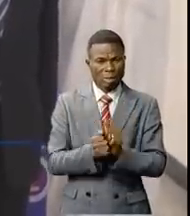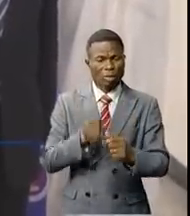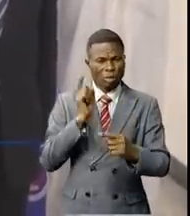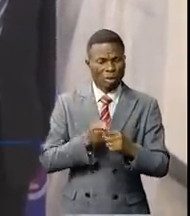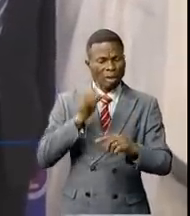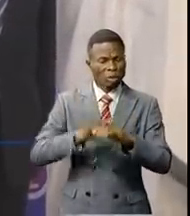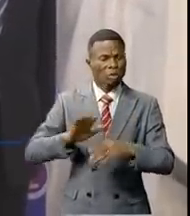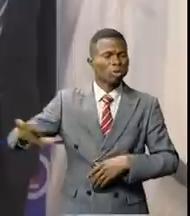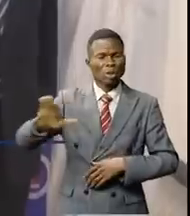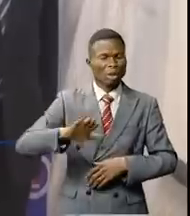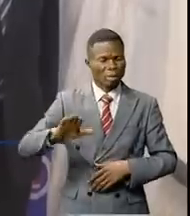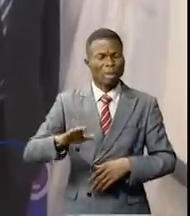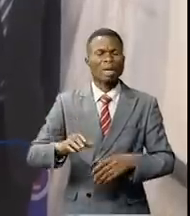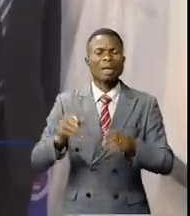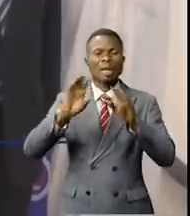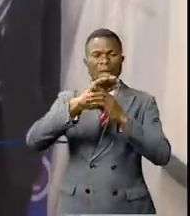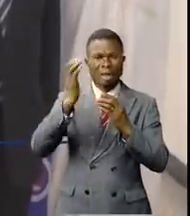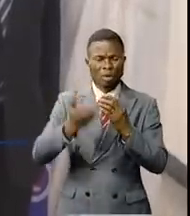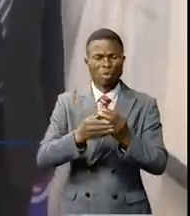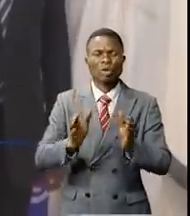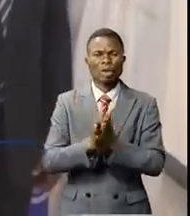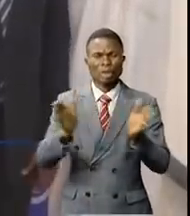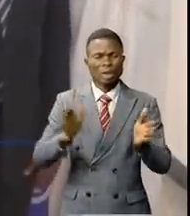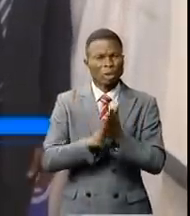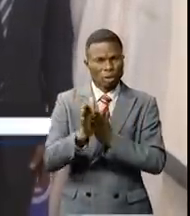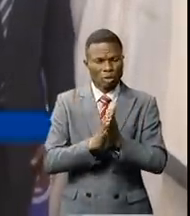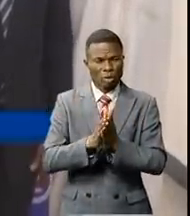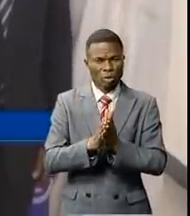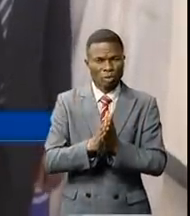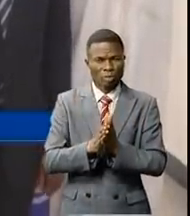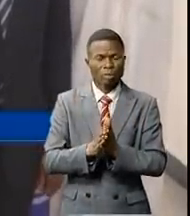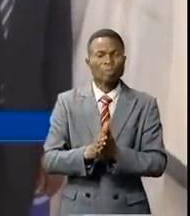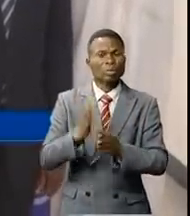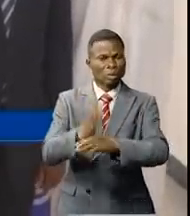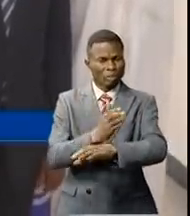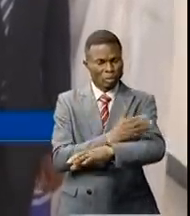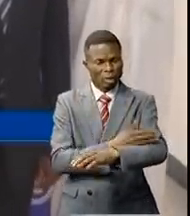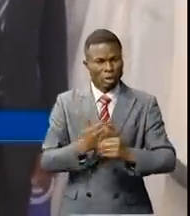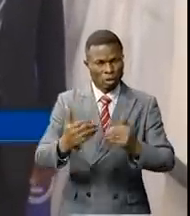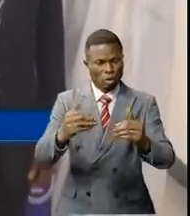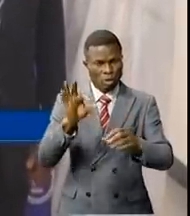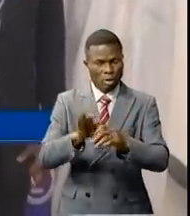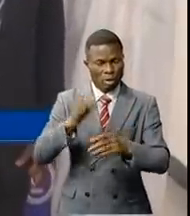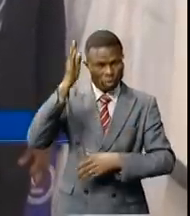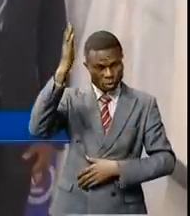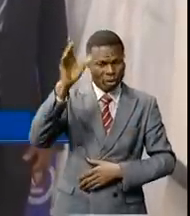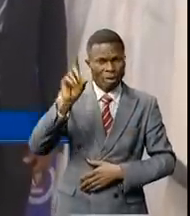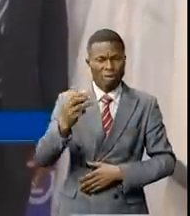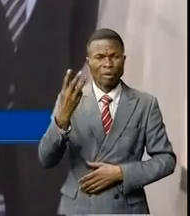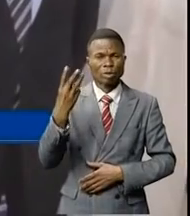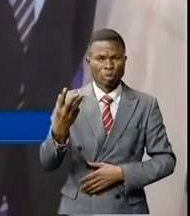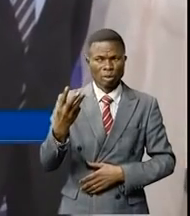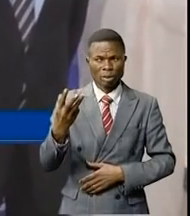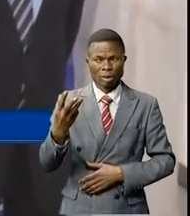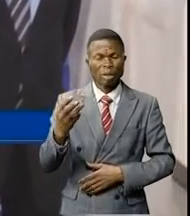et nous souhaitons vivement que ce processus continu lors des essais ans des prochaines séances